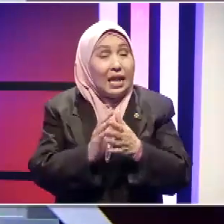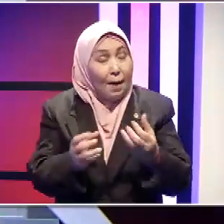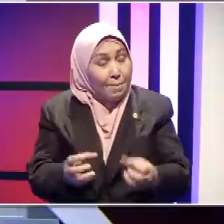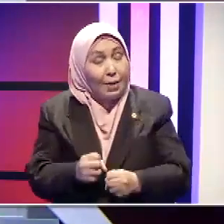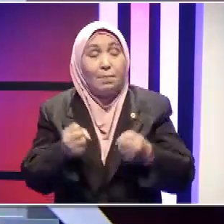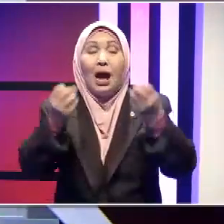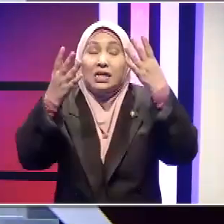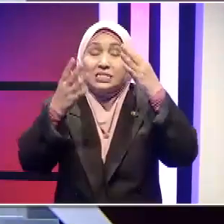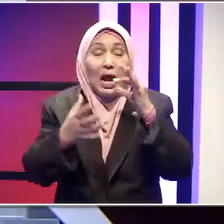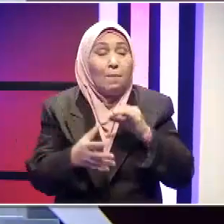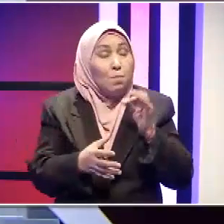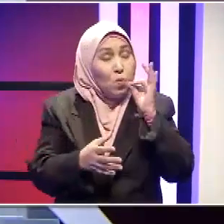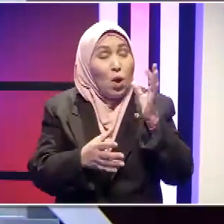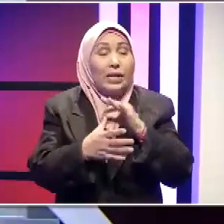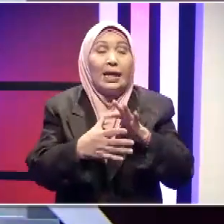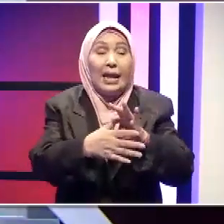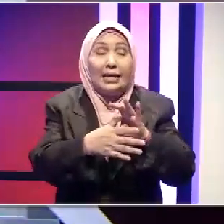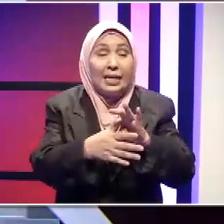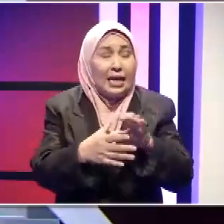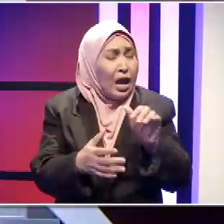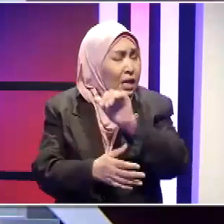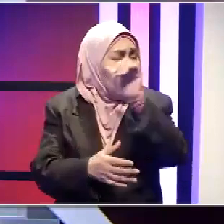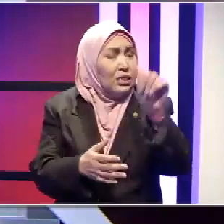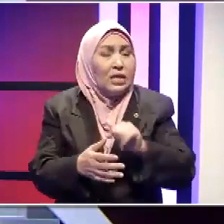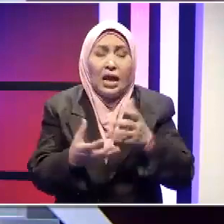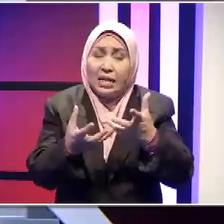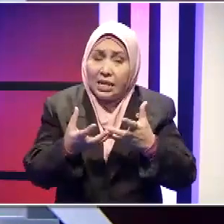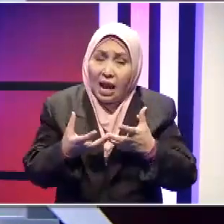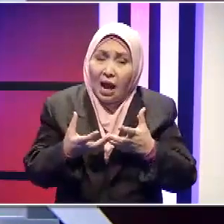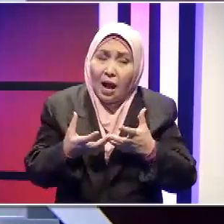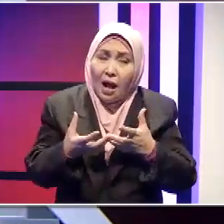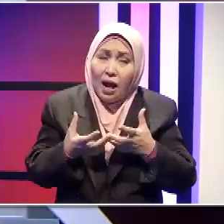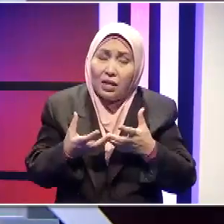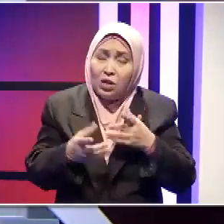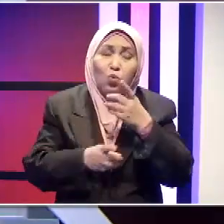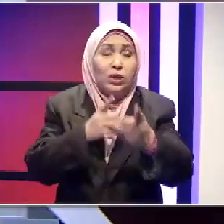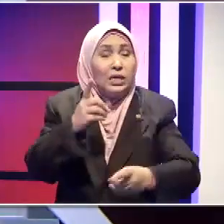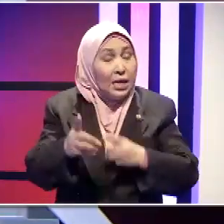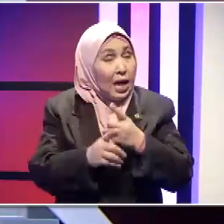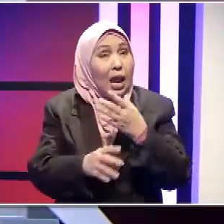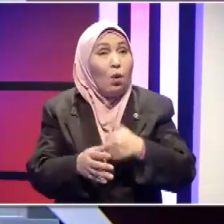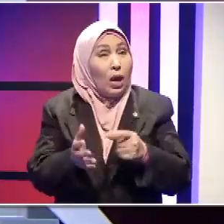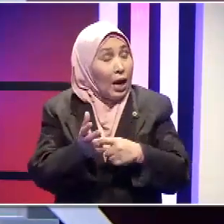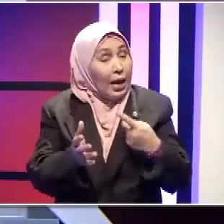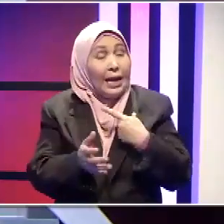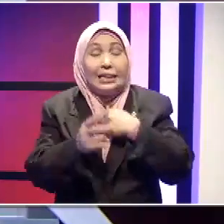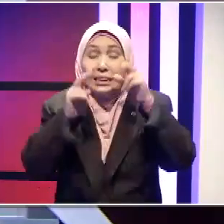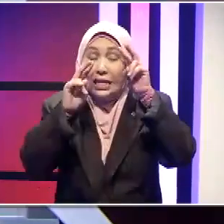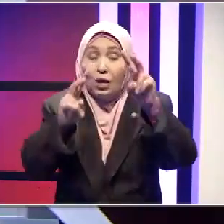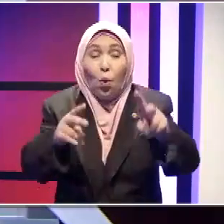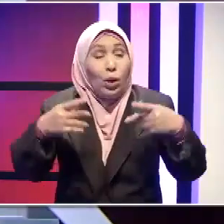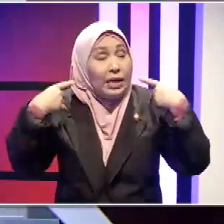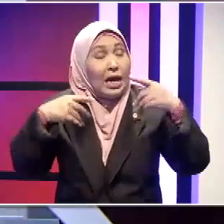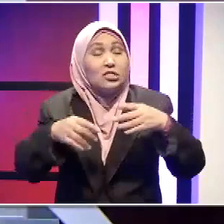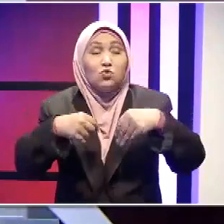buah dan daging 5 Yes tahun hapus saja yang diinginkan ada di Hai ini saatnya kadang-kadang kalau ditengok kedai itu Jual